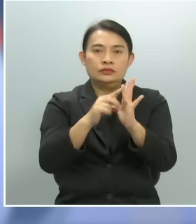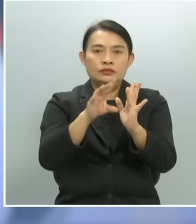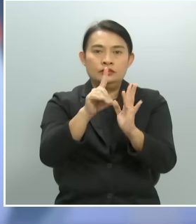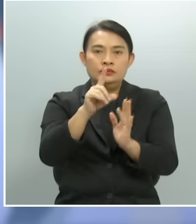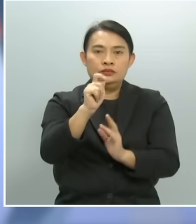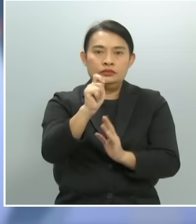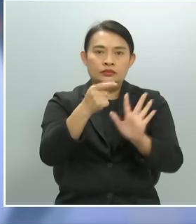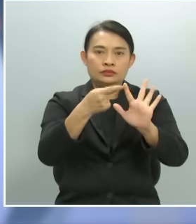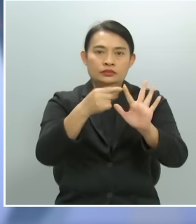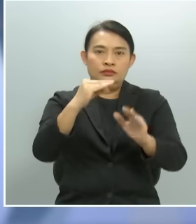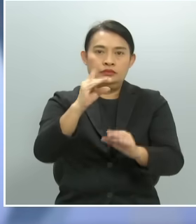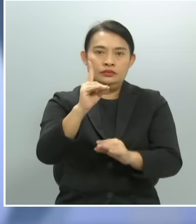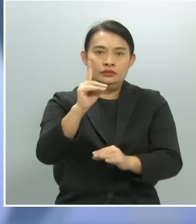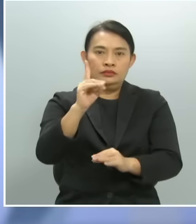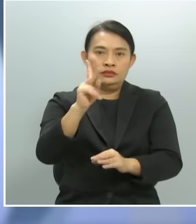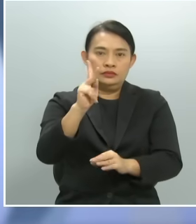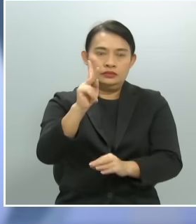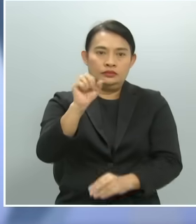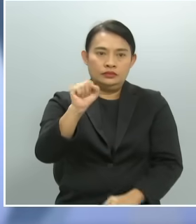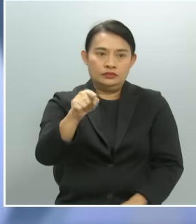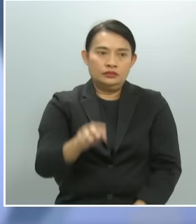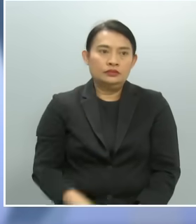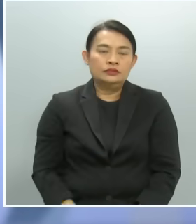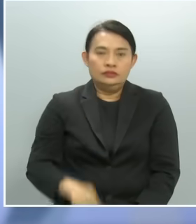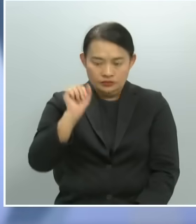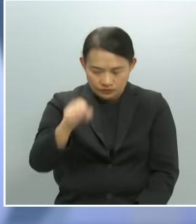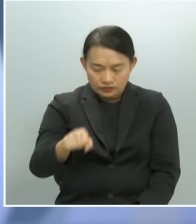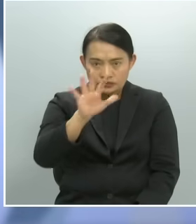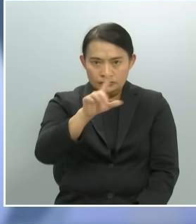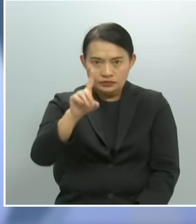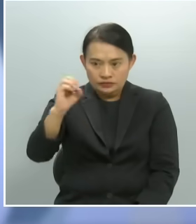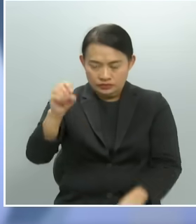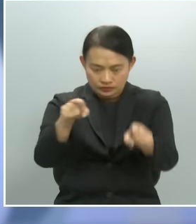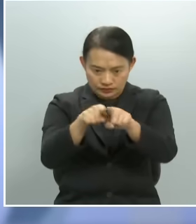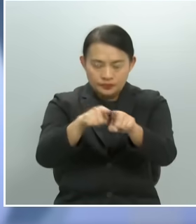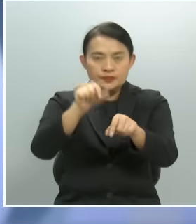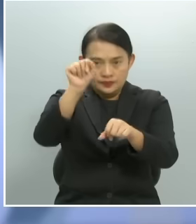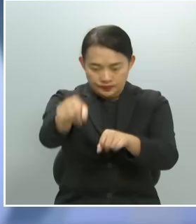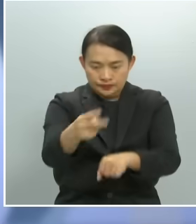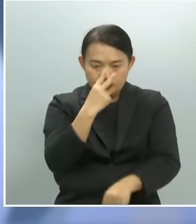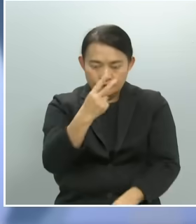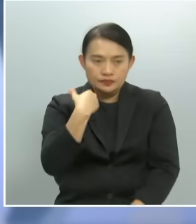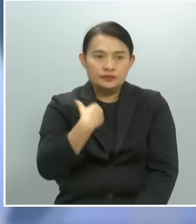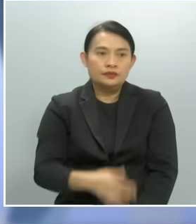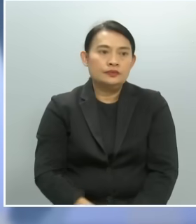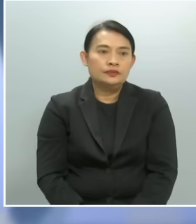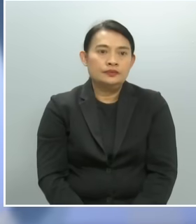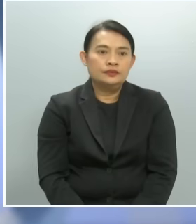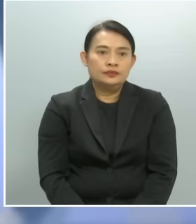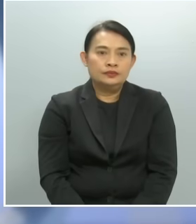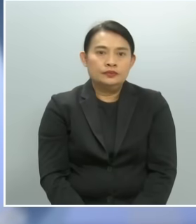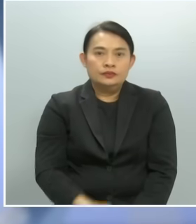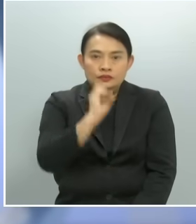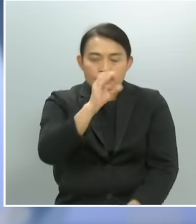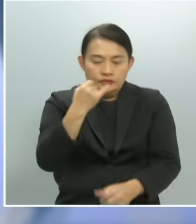ก็มี 510เหมือนกันใช่ครับเนี่ยเคยดูหรืออะไรเนี่ยนะผมก็ไม่แน่ใจถ้าชื่อผิดผม